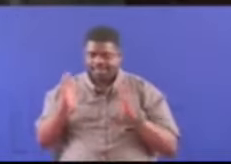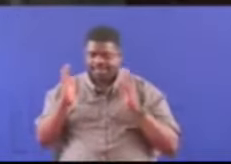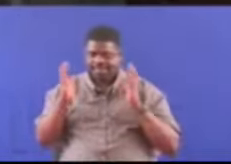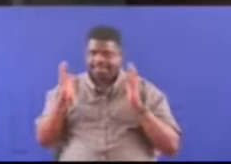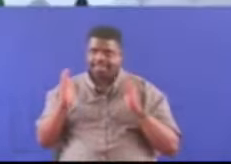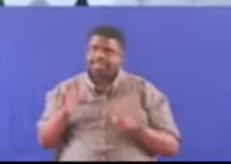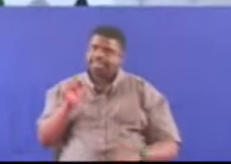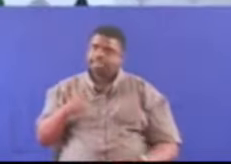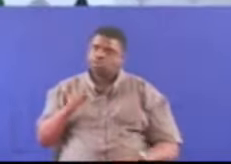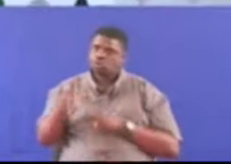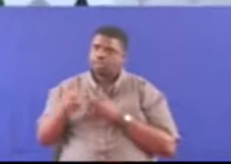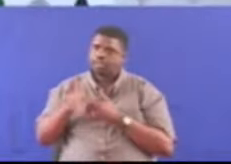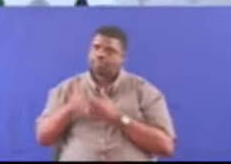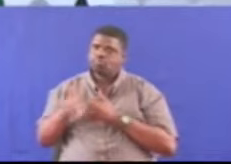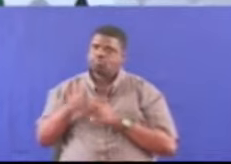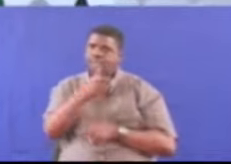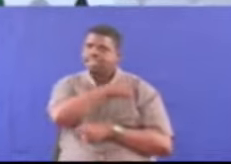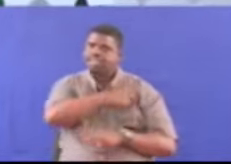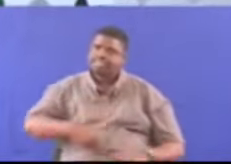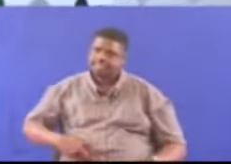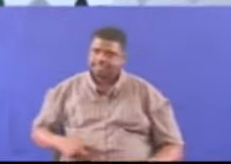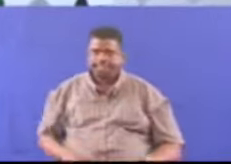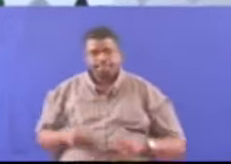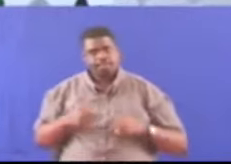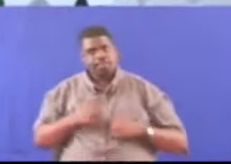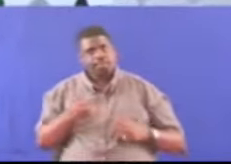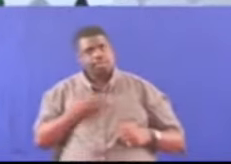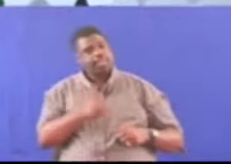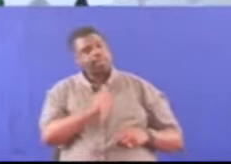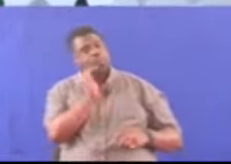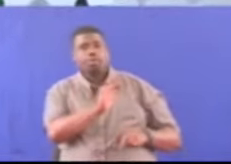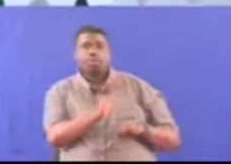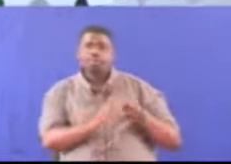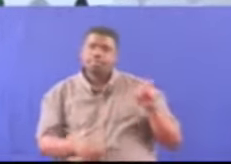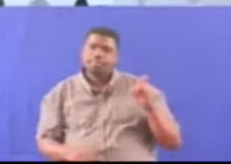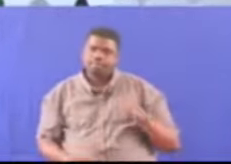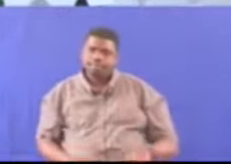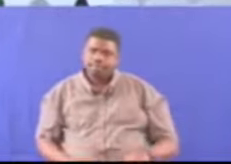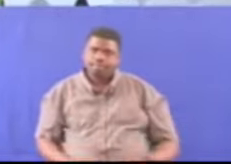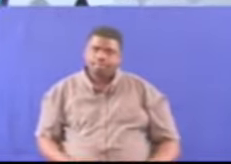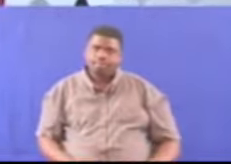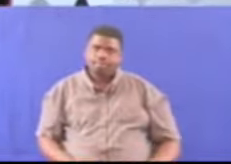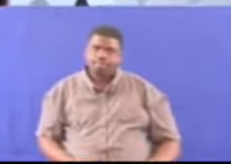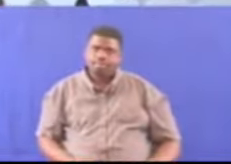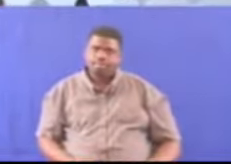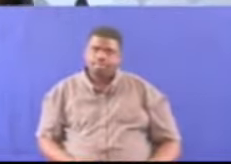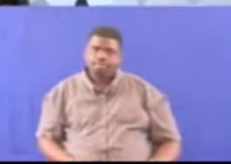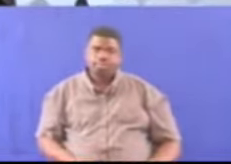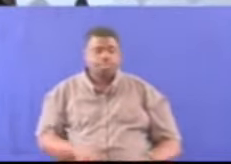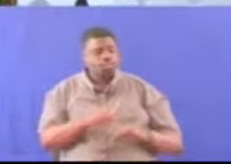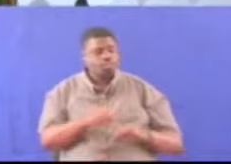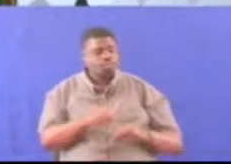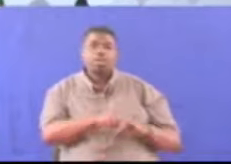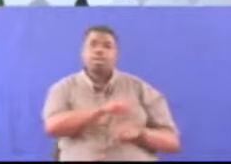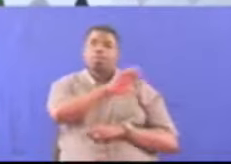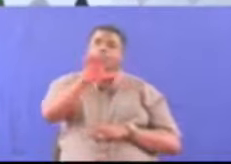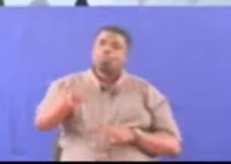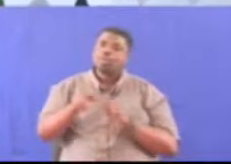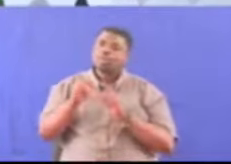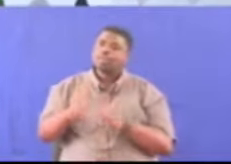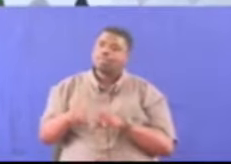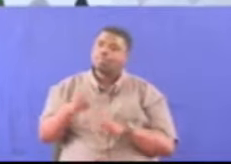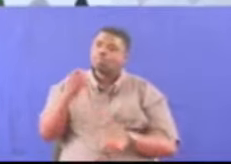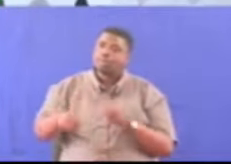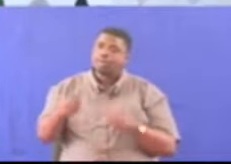ndio ukarimu wa rais. Mimi nataka niwaambie wote mliokaa hapo, kama wewe ni